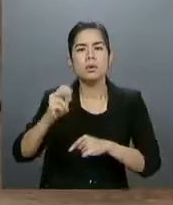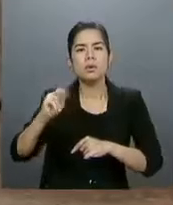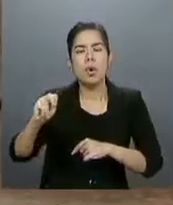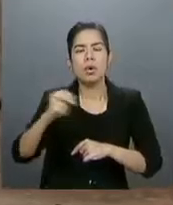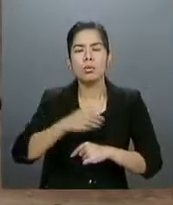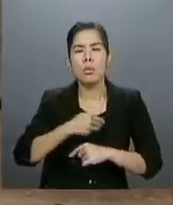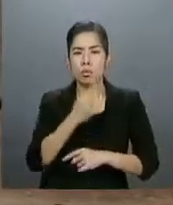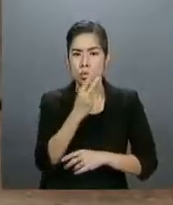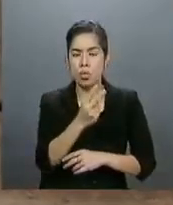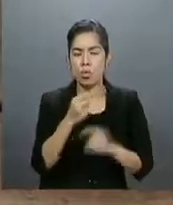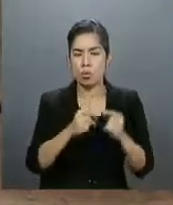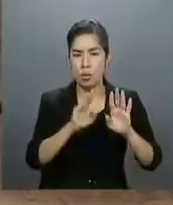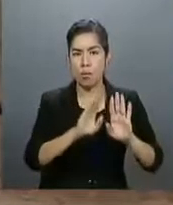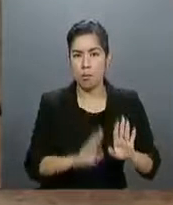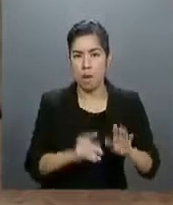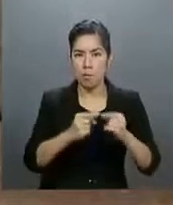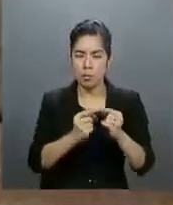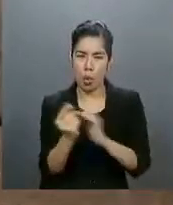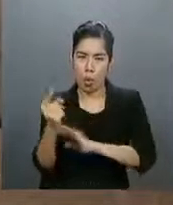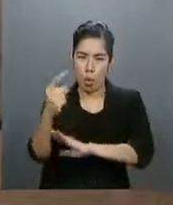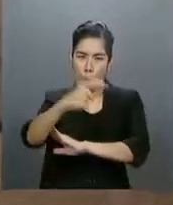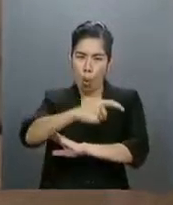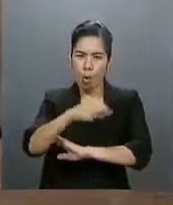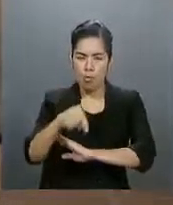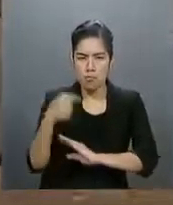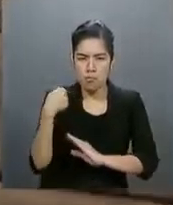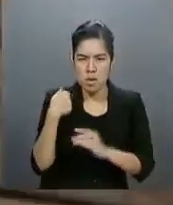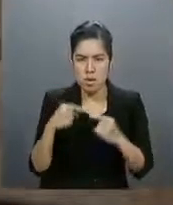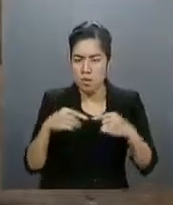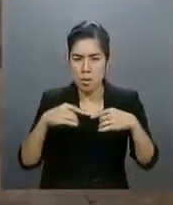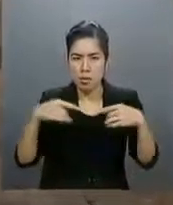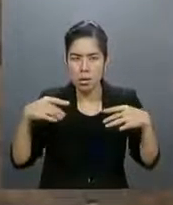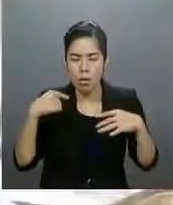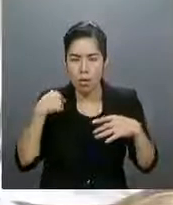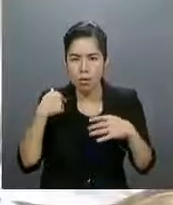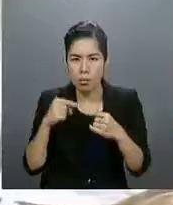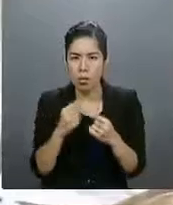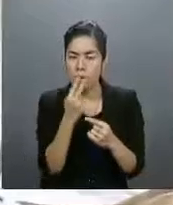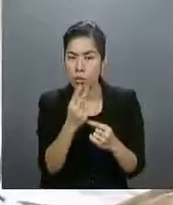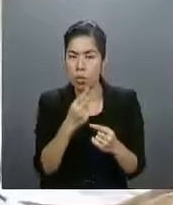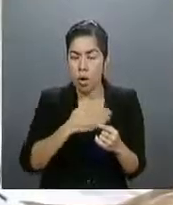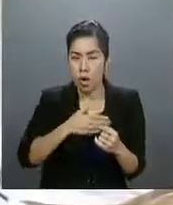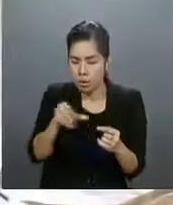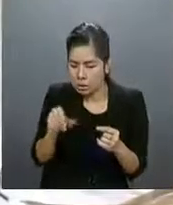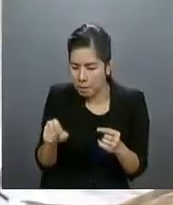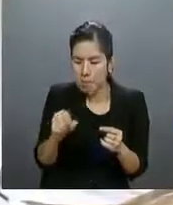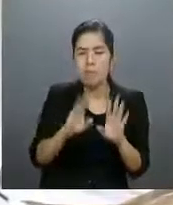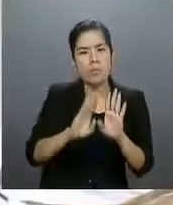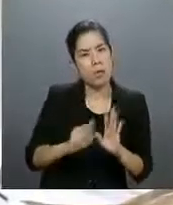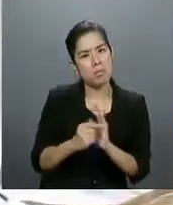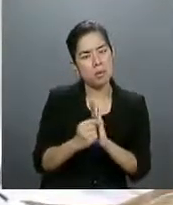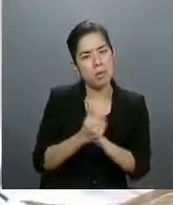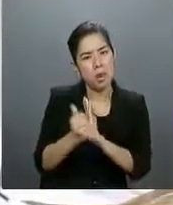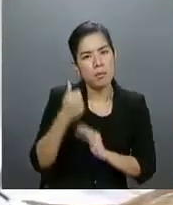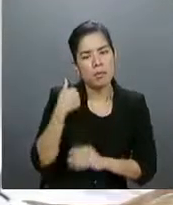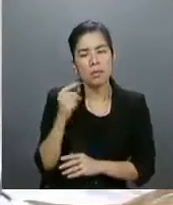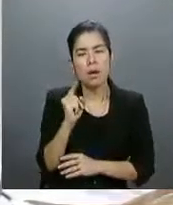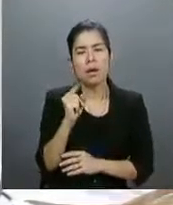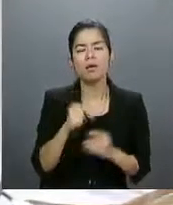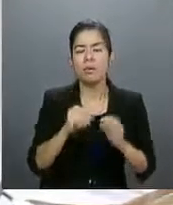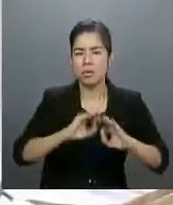มันจะมีลายแบบนะโค้งจะไม่เท้าคนซึ่งเราจะเอามาเลือกว่าเราถนัดในแบบไหนปัจจัยสำคัญได้มาดูแกนี่เพราะว่